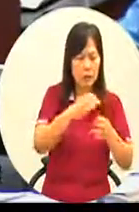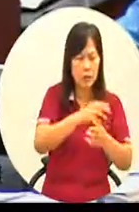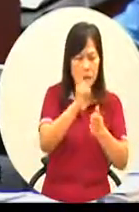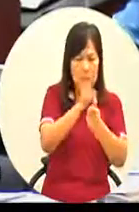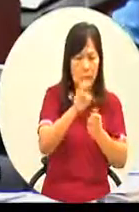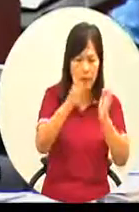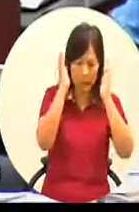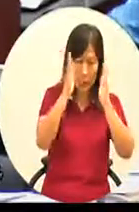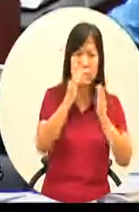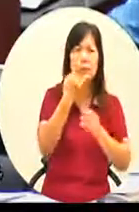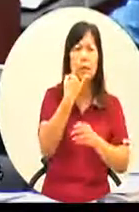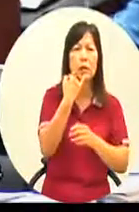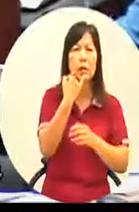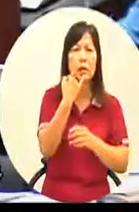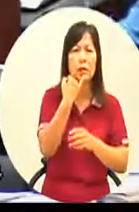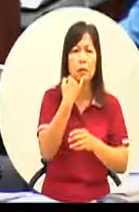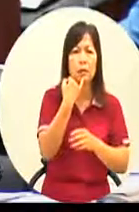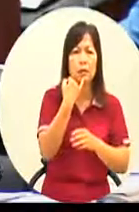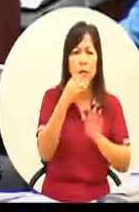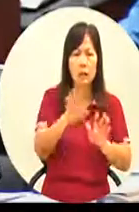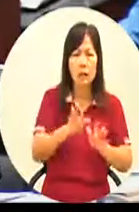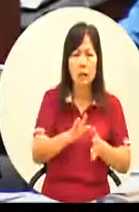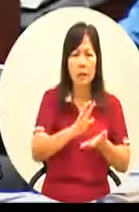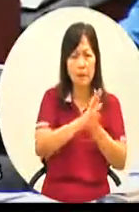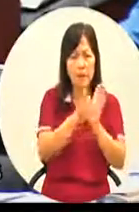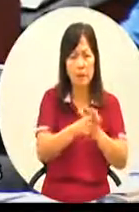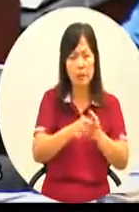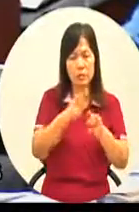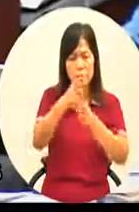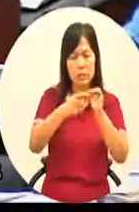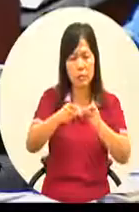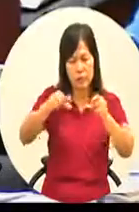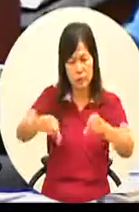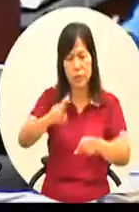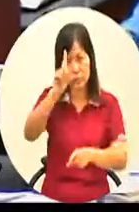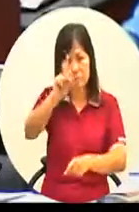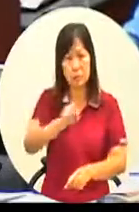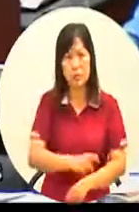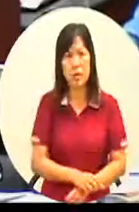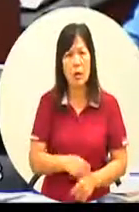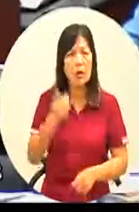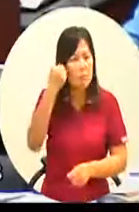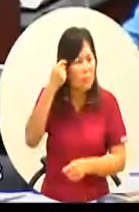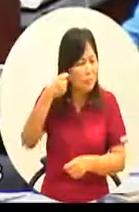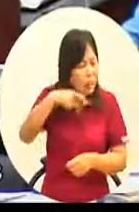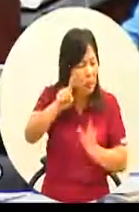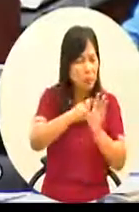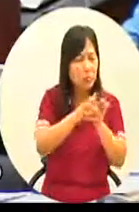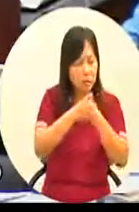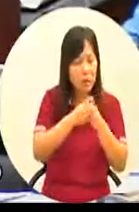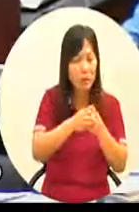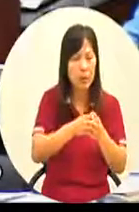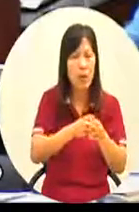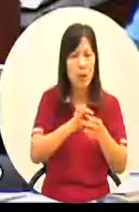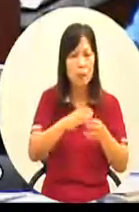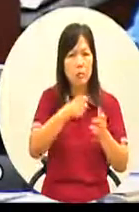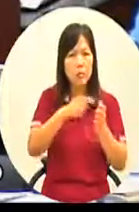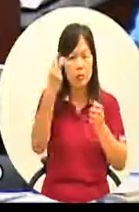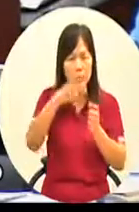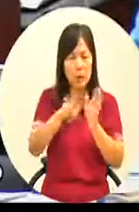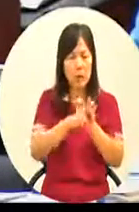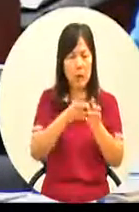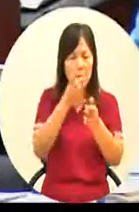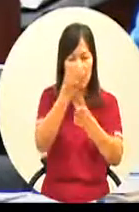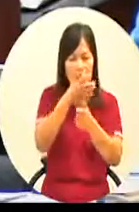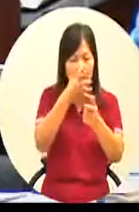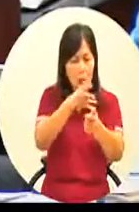的。但按即摆拢，即一年一千而已，为啥人要出来外口？啊，为人要去顾问公司？